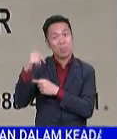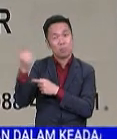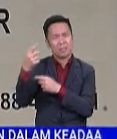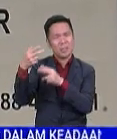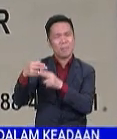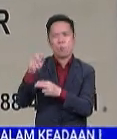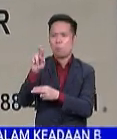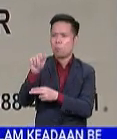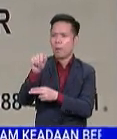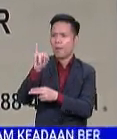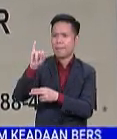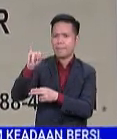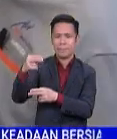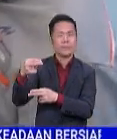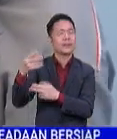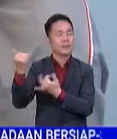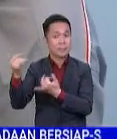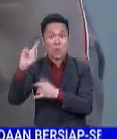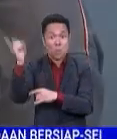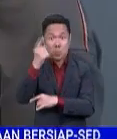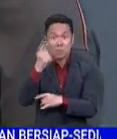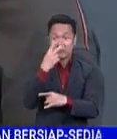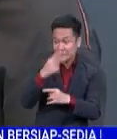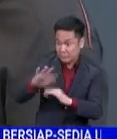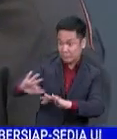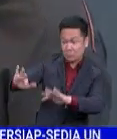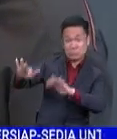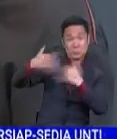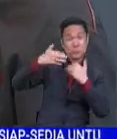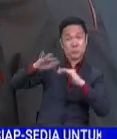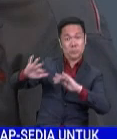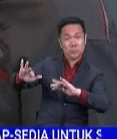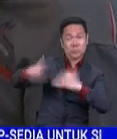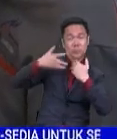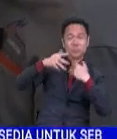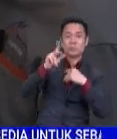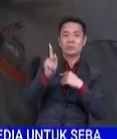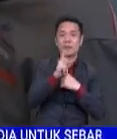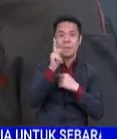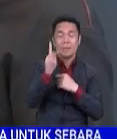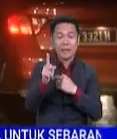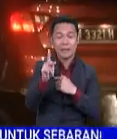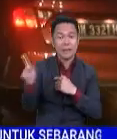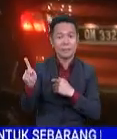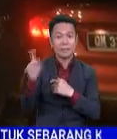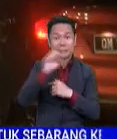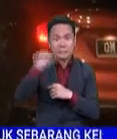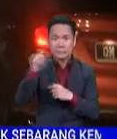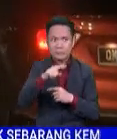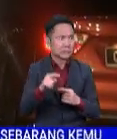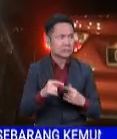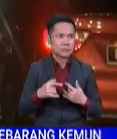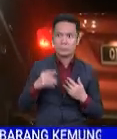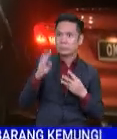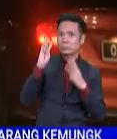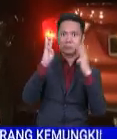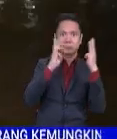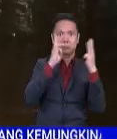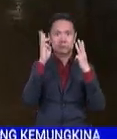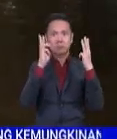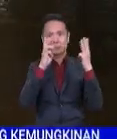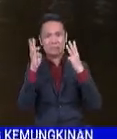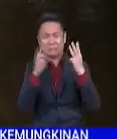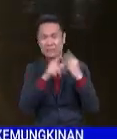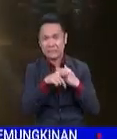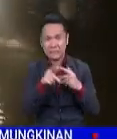menurut Amir kejadian air laut melimpah di beberapa jalan di kota Kinabalu menimbulkan kegusaran masyarakat